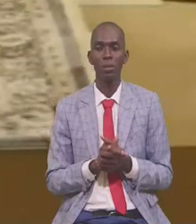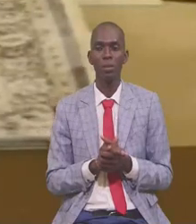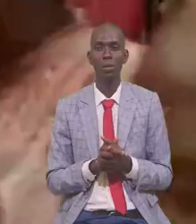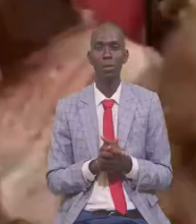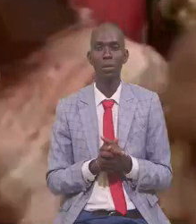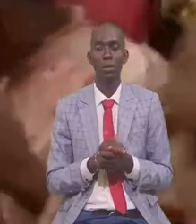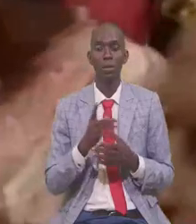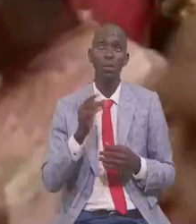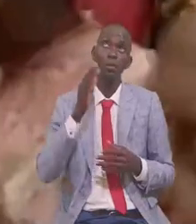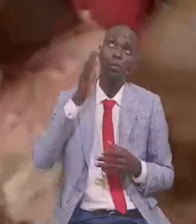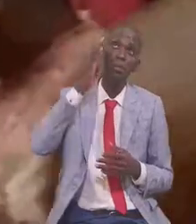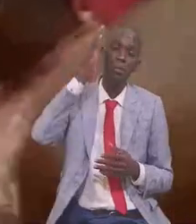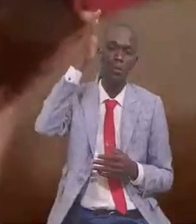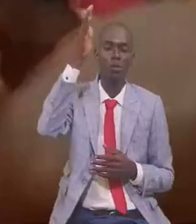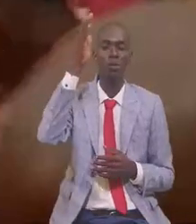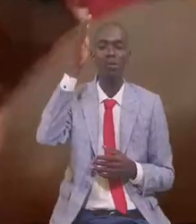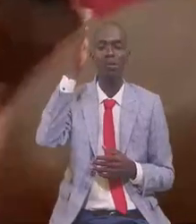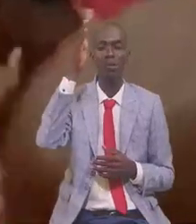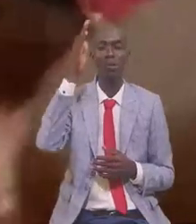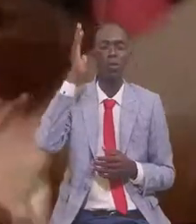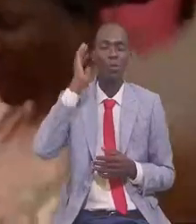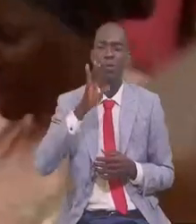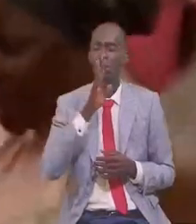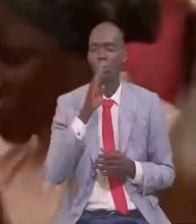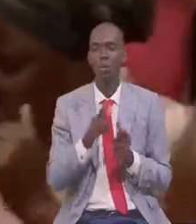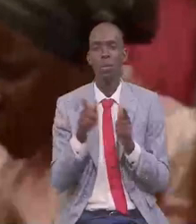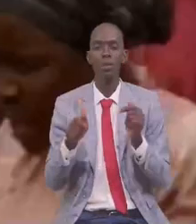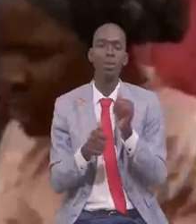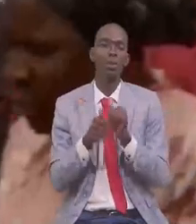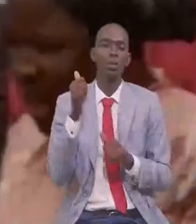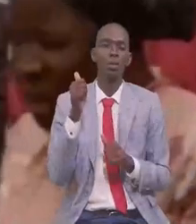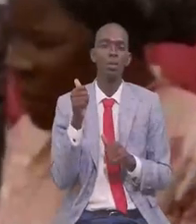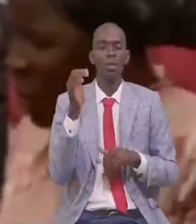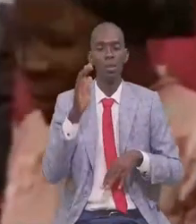L'avenir sera plus grand que le passé.